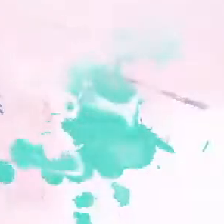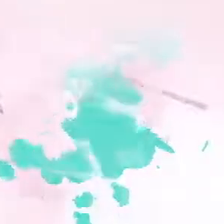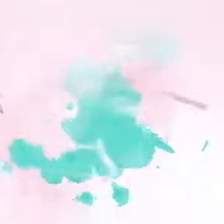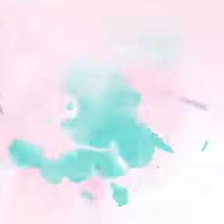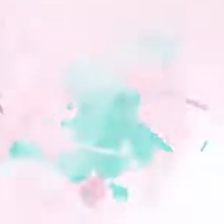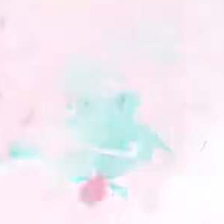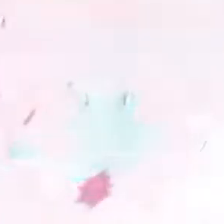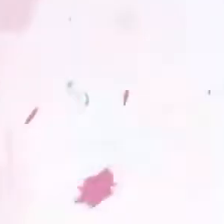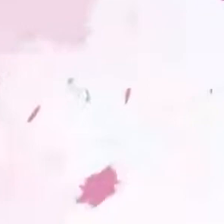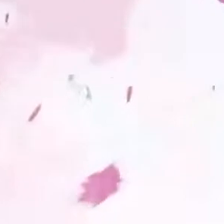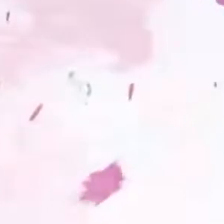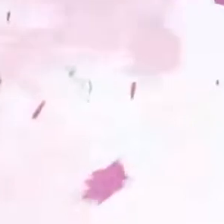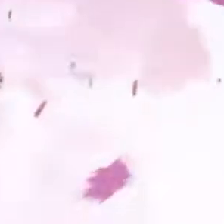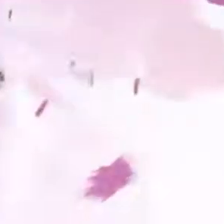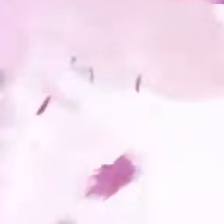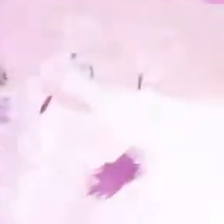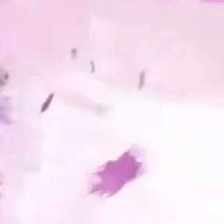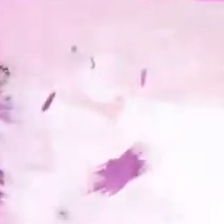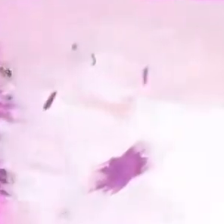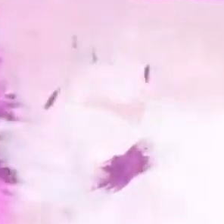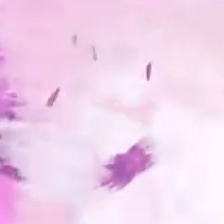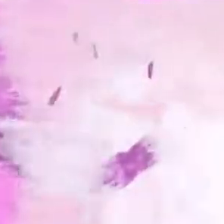Valley Kuala Kubu Baru.